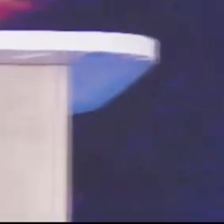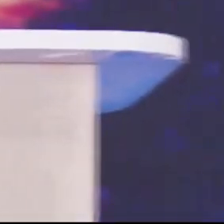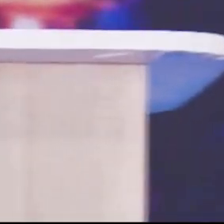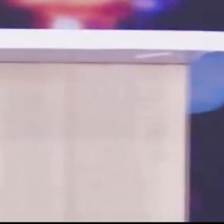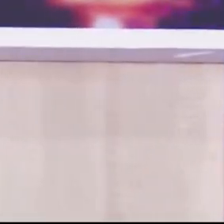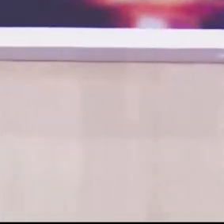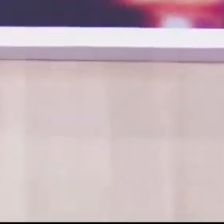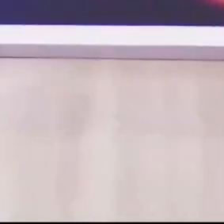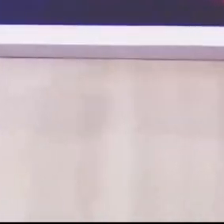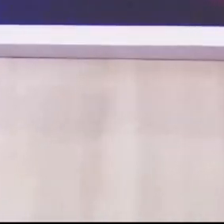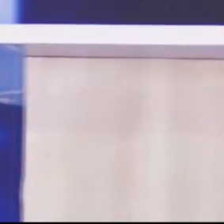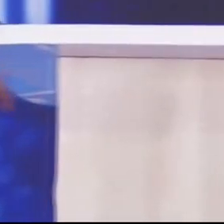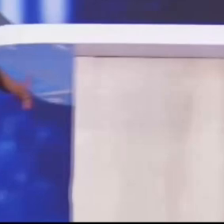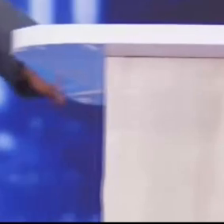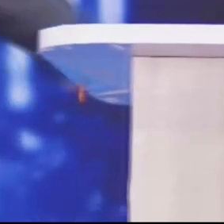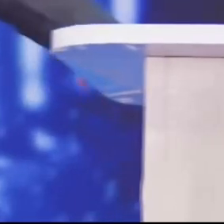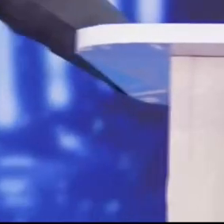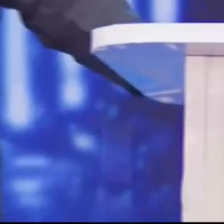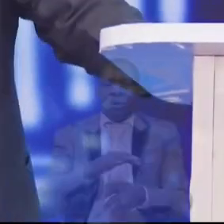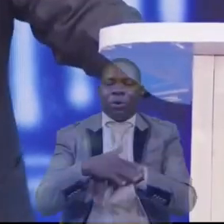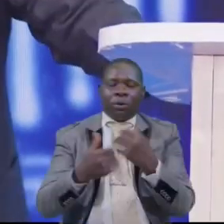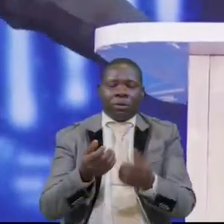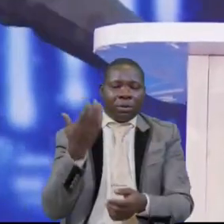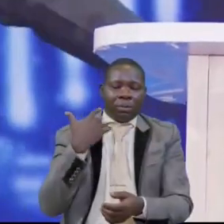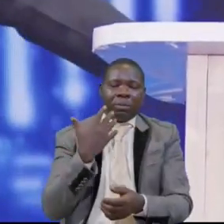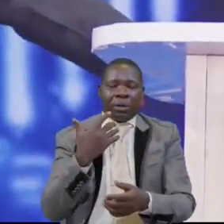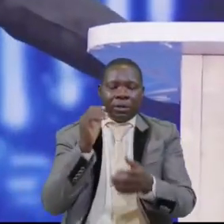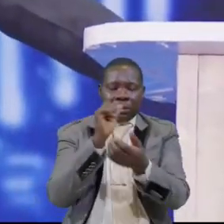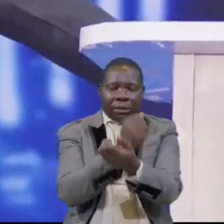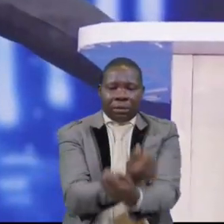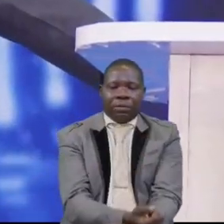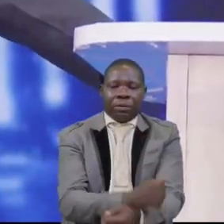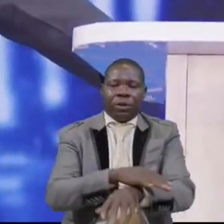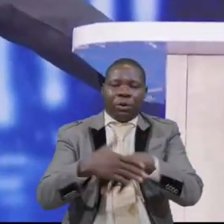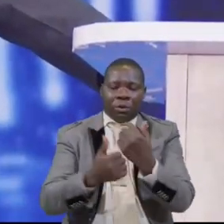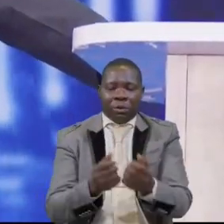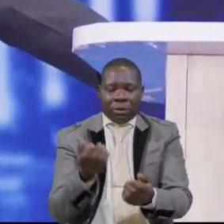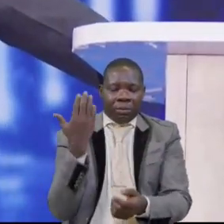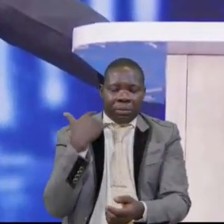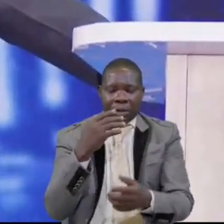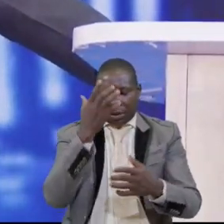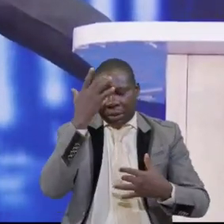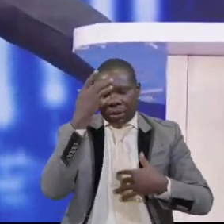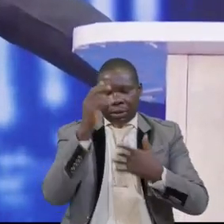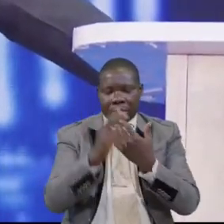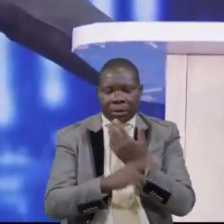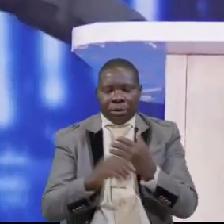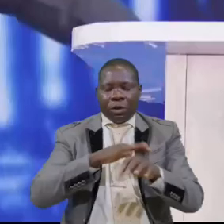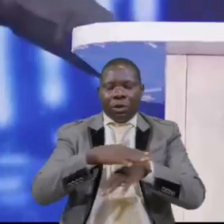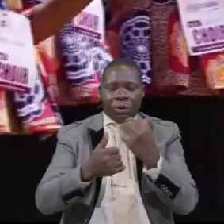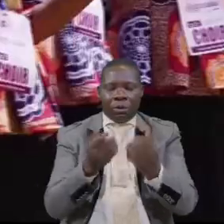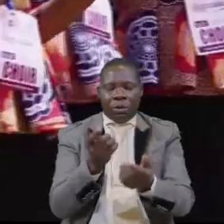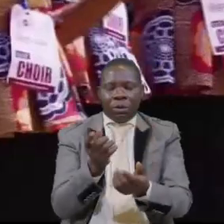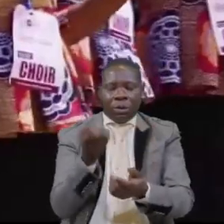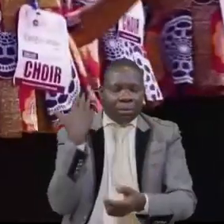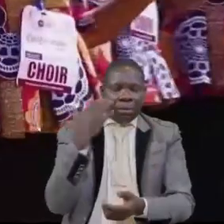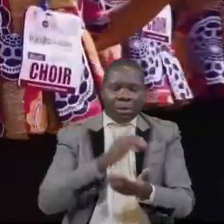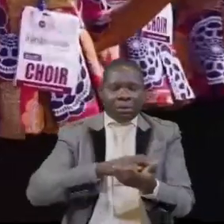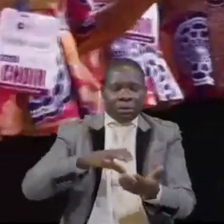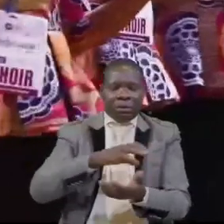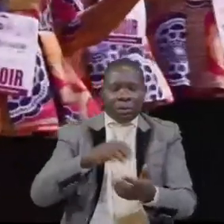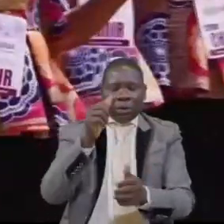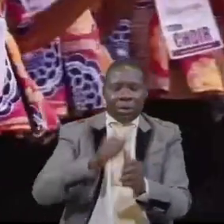du passé, les défaites du passé, les maladies du passé, les confusions du passé, que tout soit